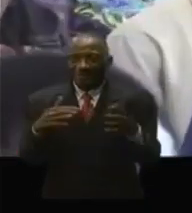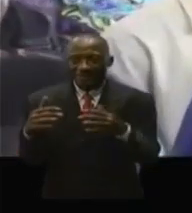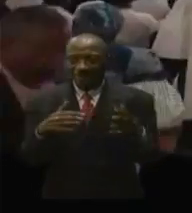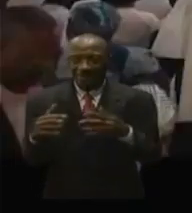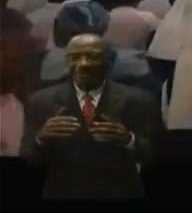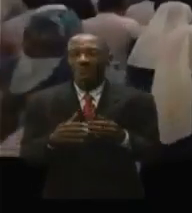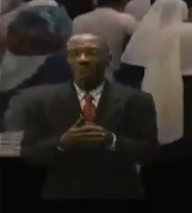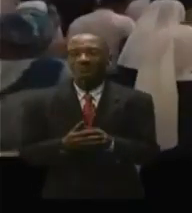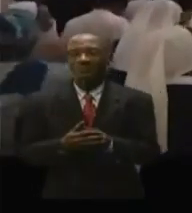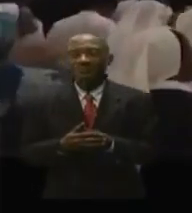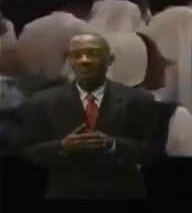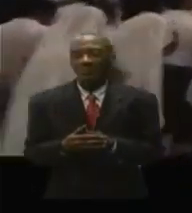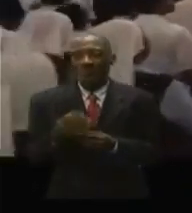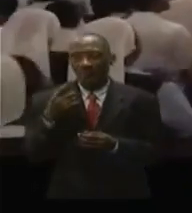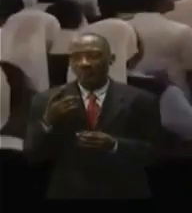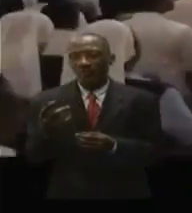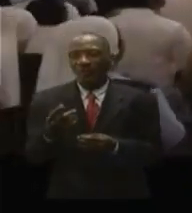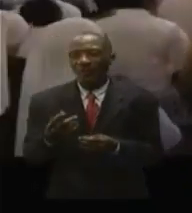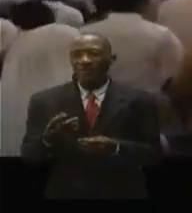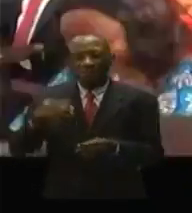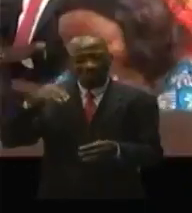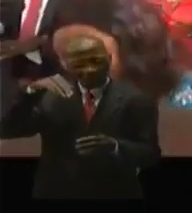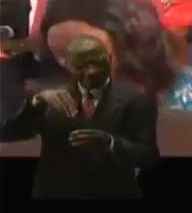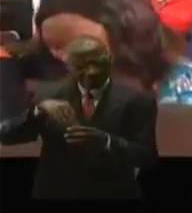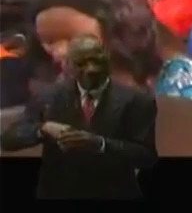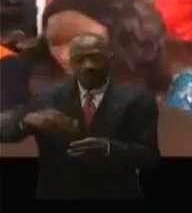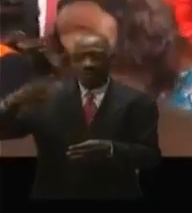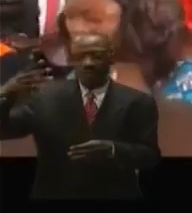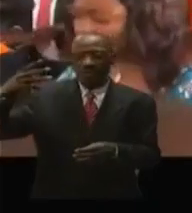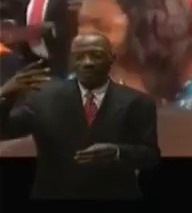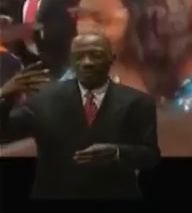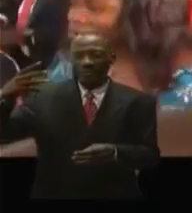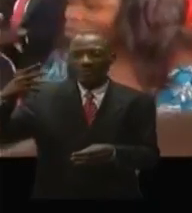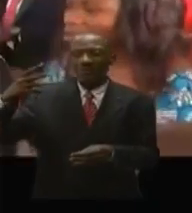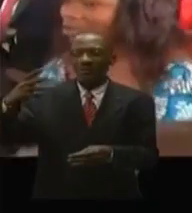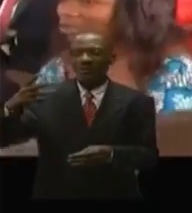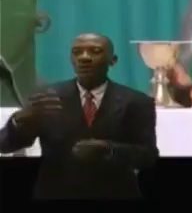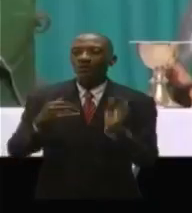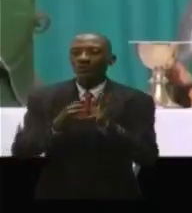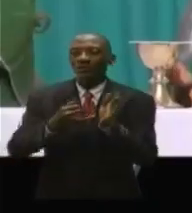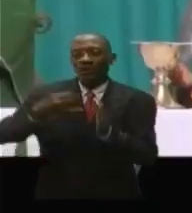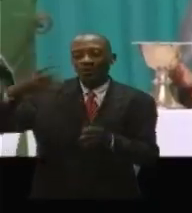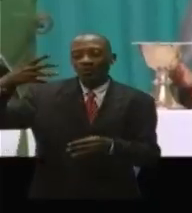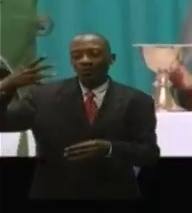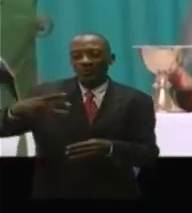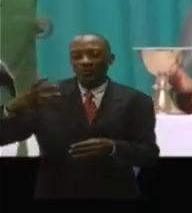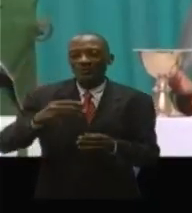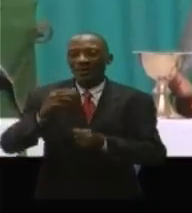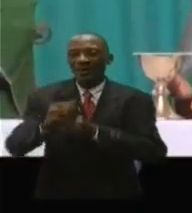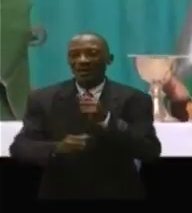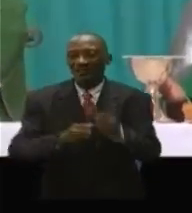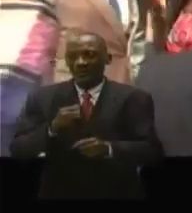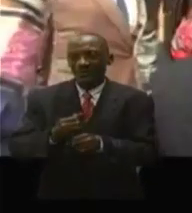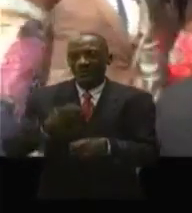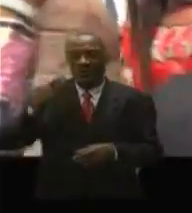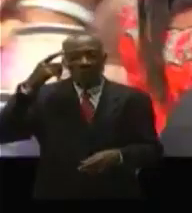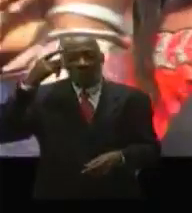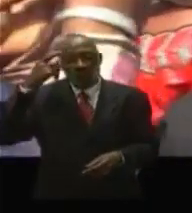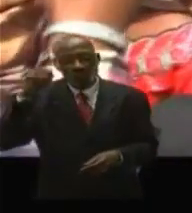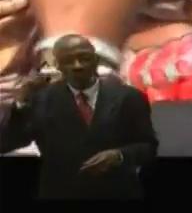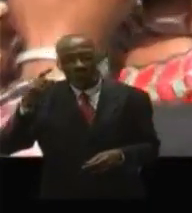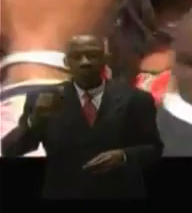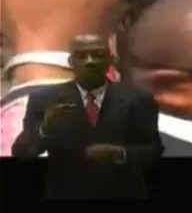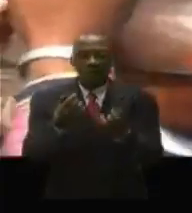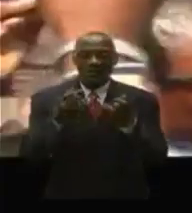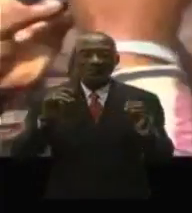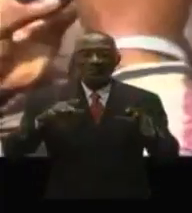63e anniversaire de l'indépendance de la République démocratique du Congo. Pour elle, la population doit être vigilante